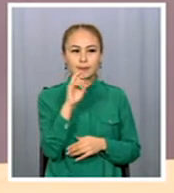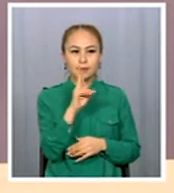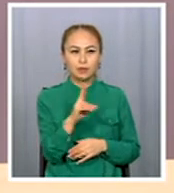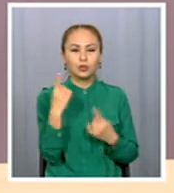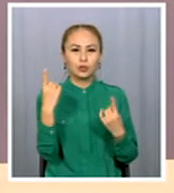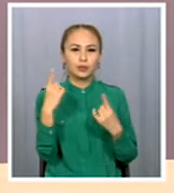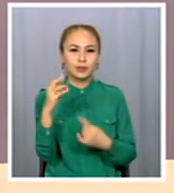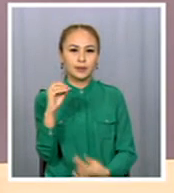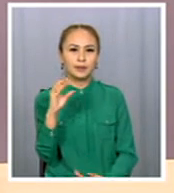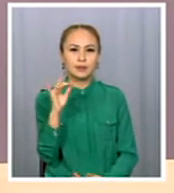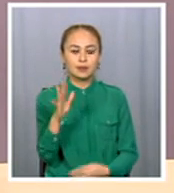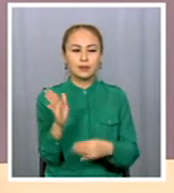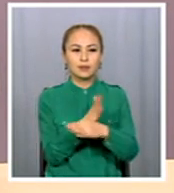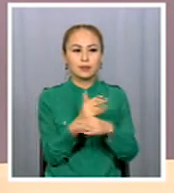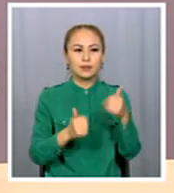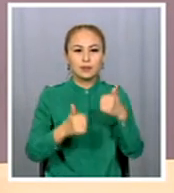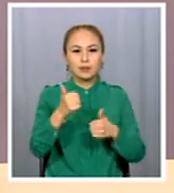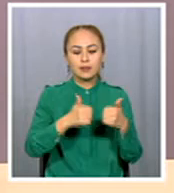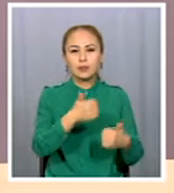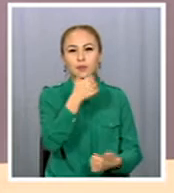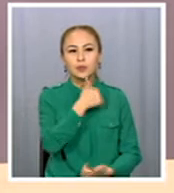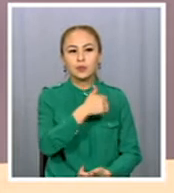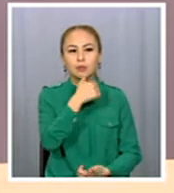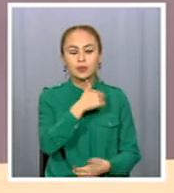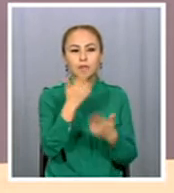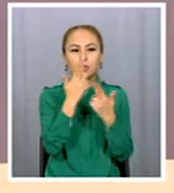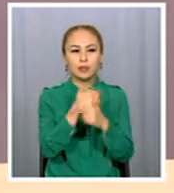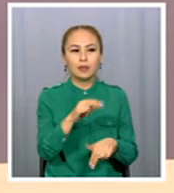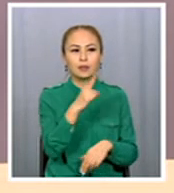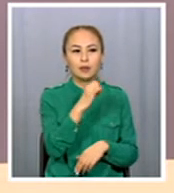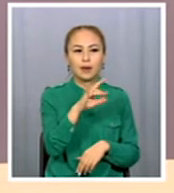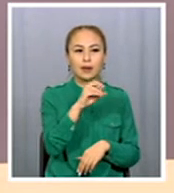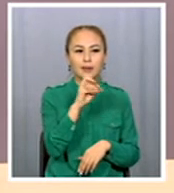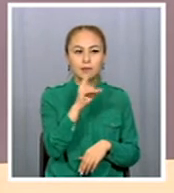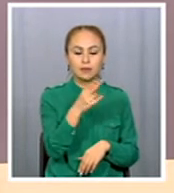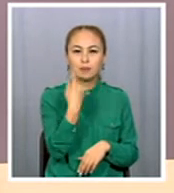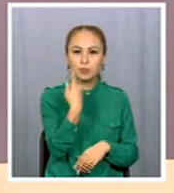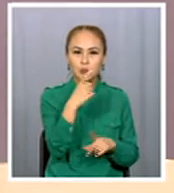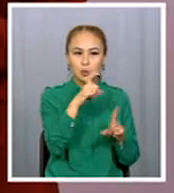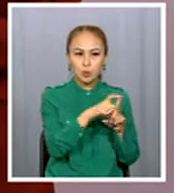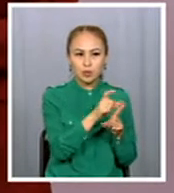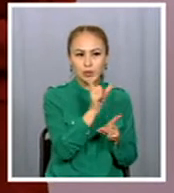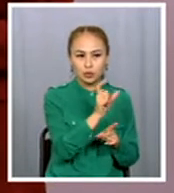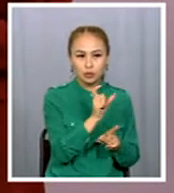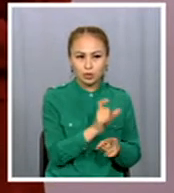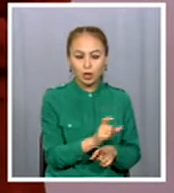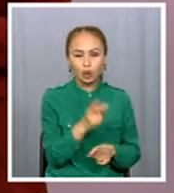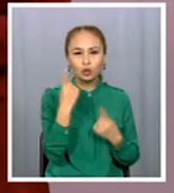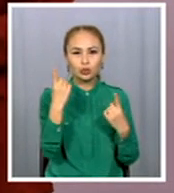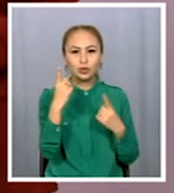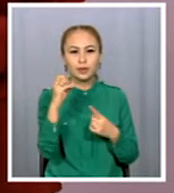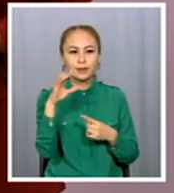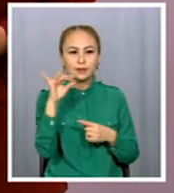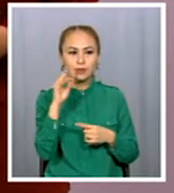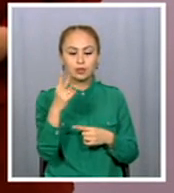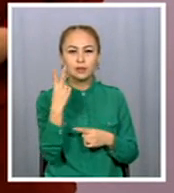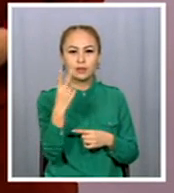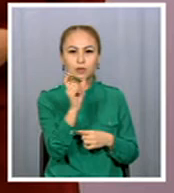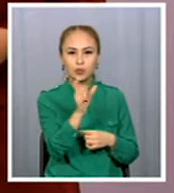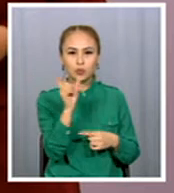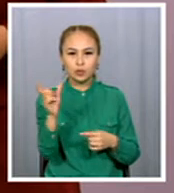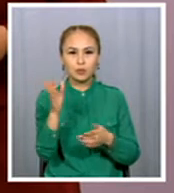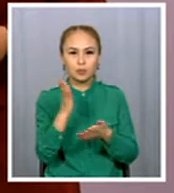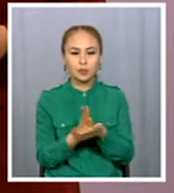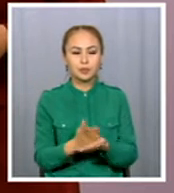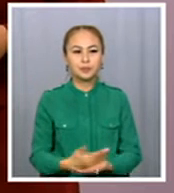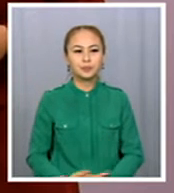күрделі етістіктерді салыстырыңдар. Я, дара етістіктер бір сөзден болса, күрделі етістіктер екі сөзден жасалған